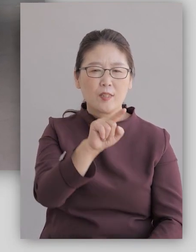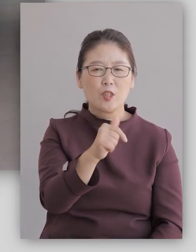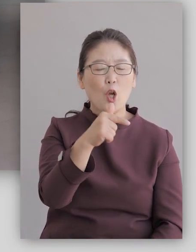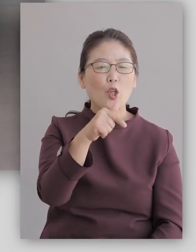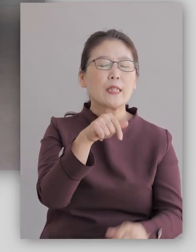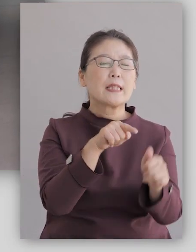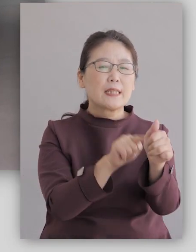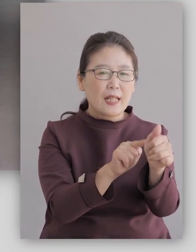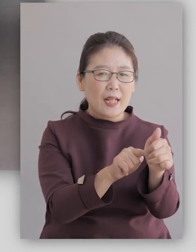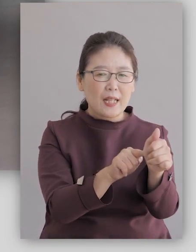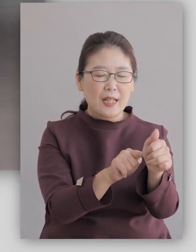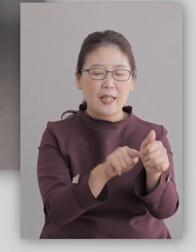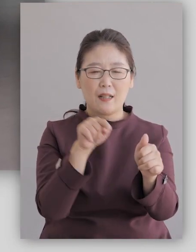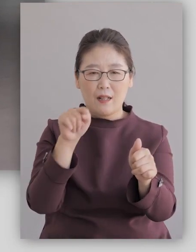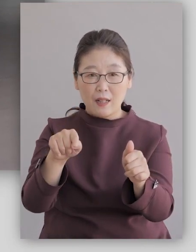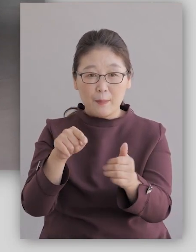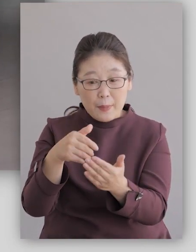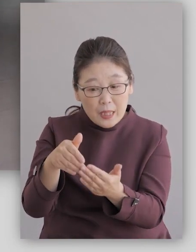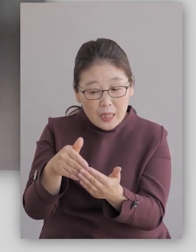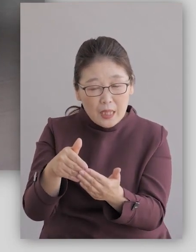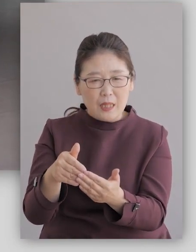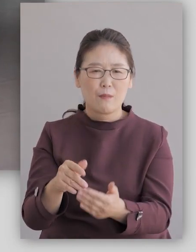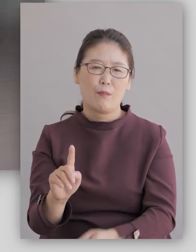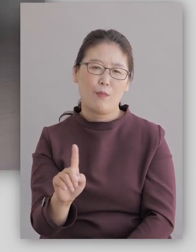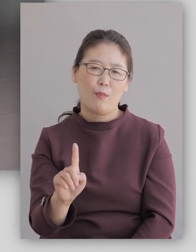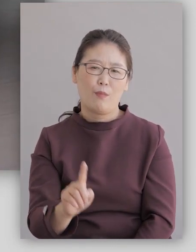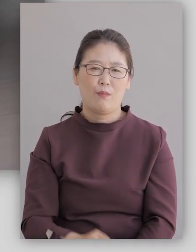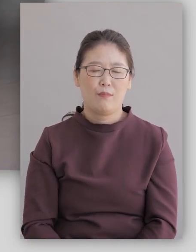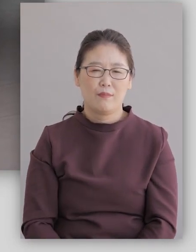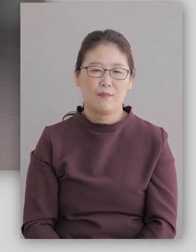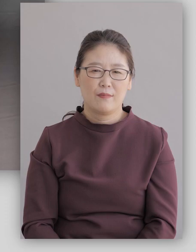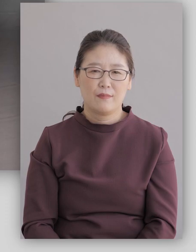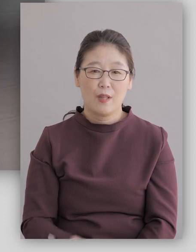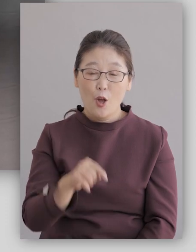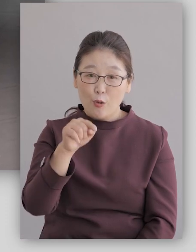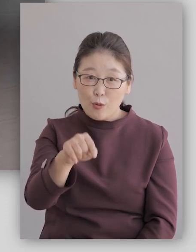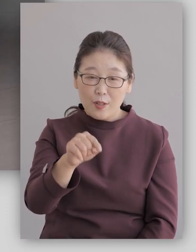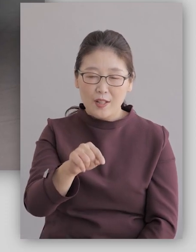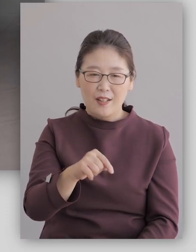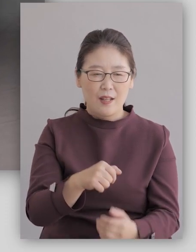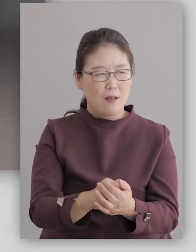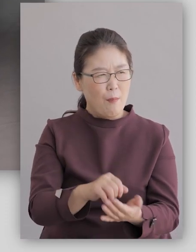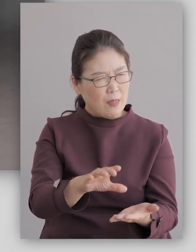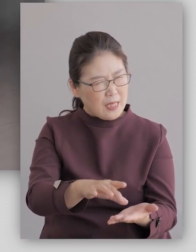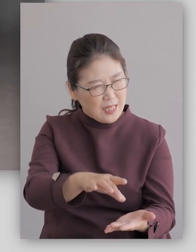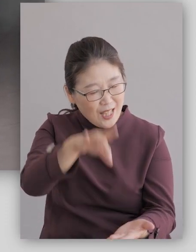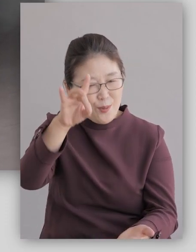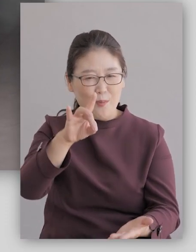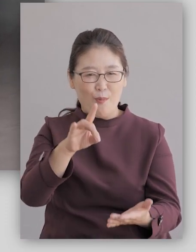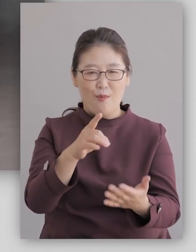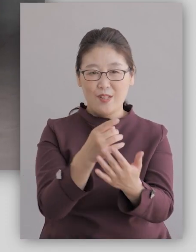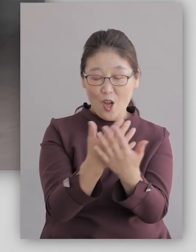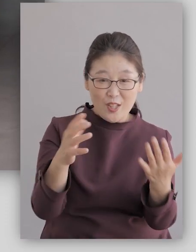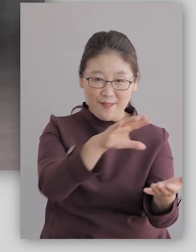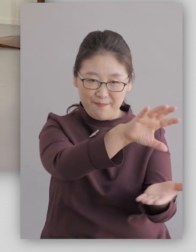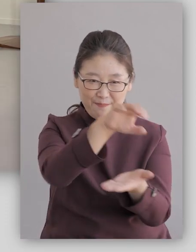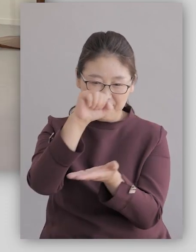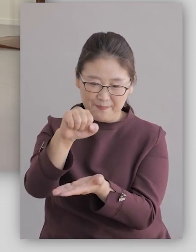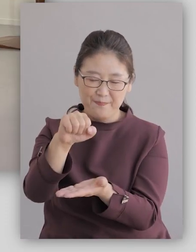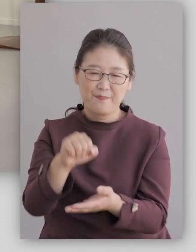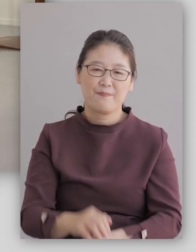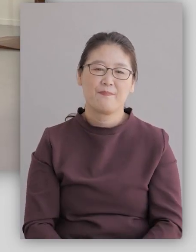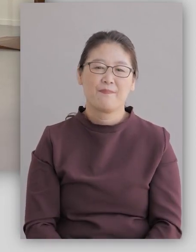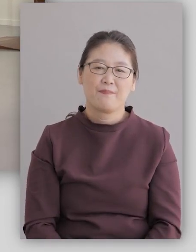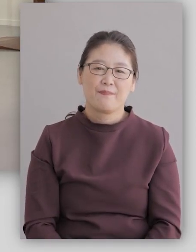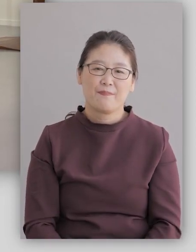작가님의 작품은 사실 이번에 최초로 전시장에 공개된 작품으로서 의미가 큽니다.